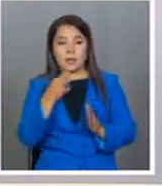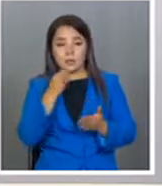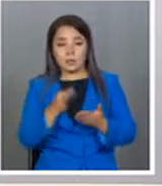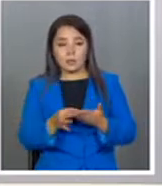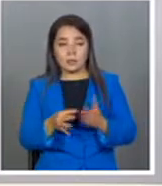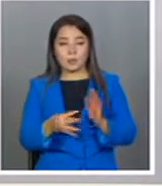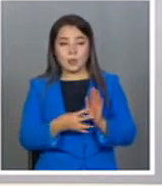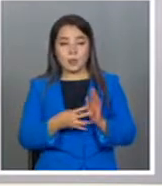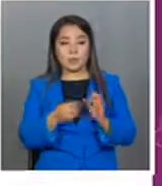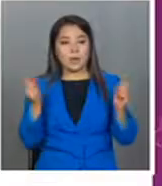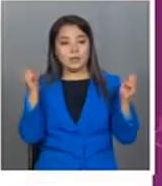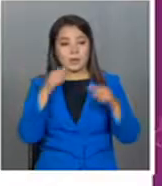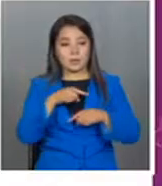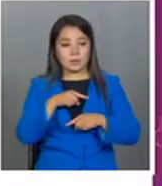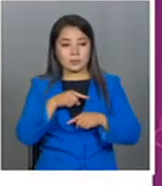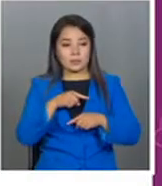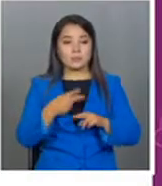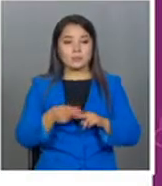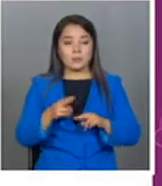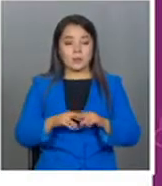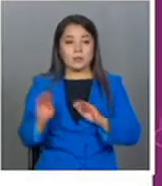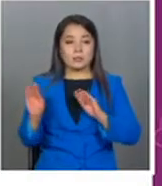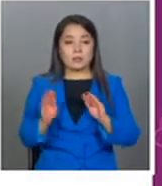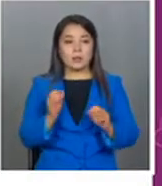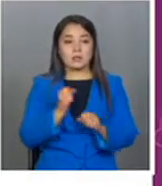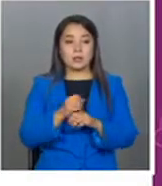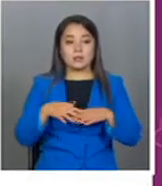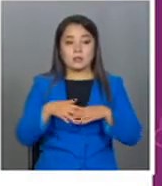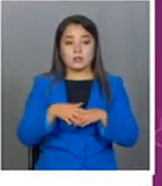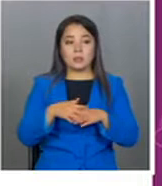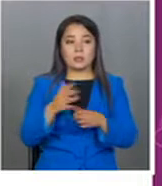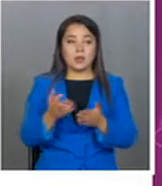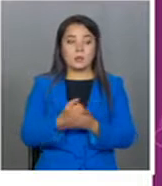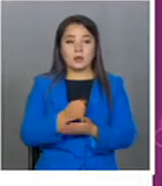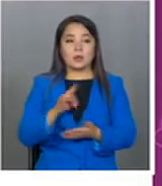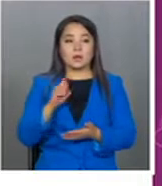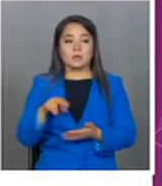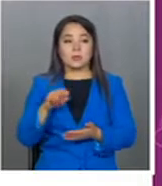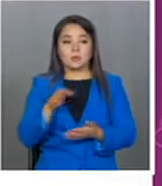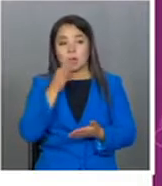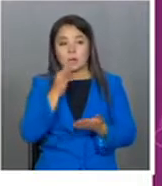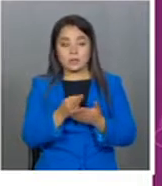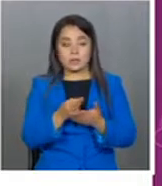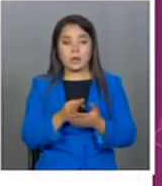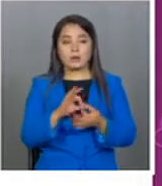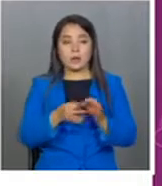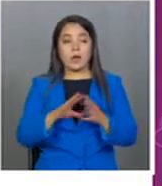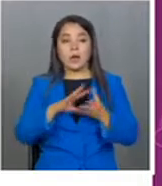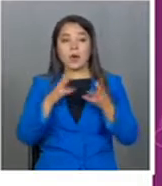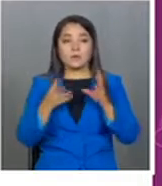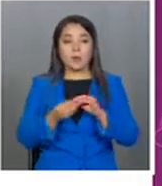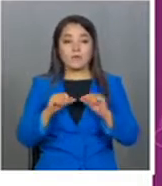тең екенін анықтаймыз. Енді осы жерден табылған радиустың мәнін дөңгелектің ауданының